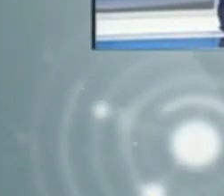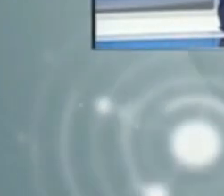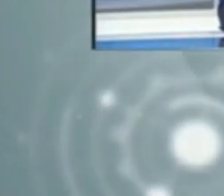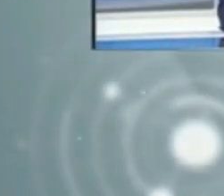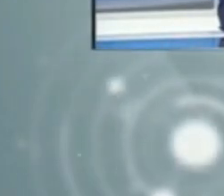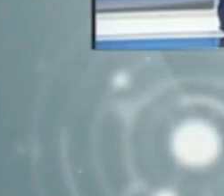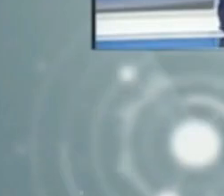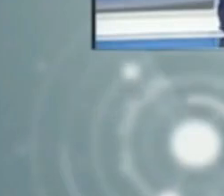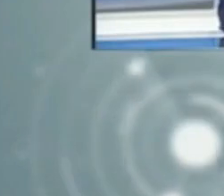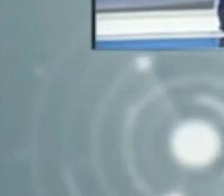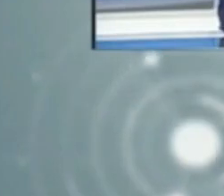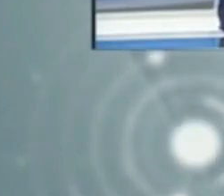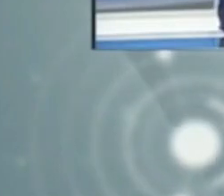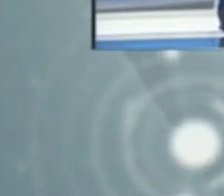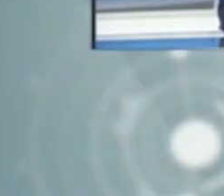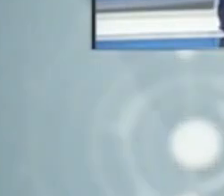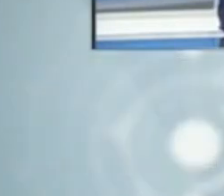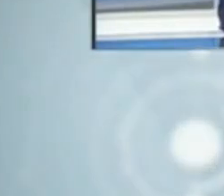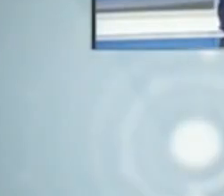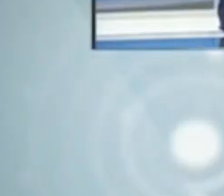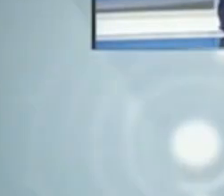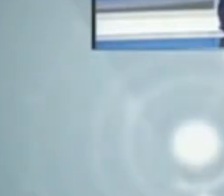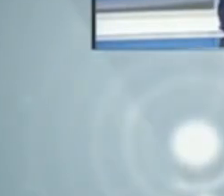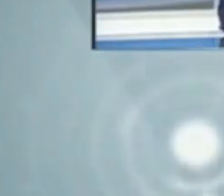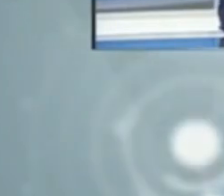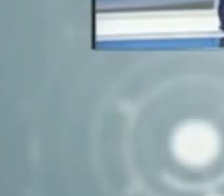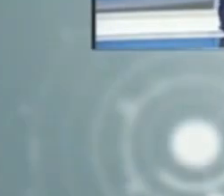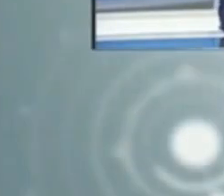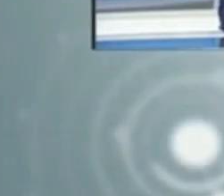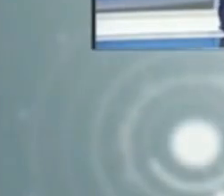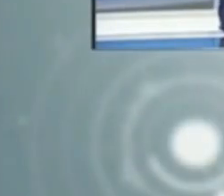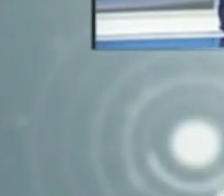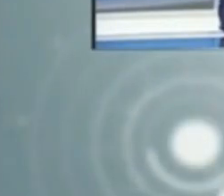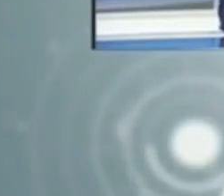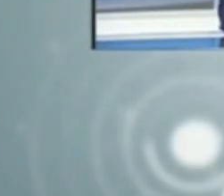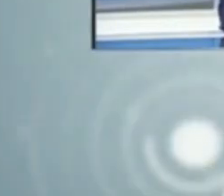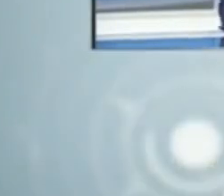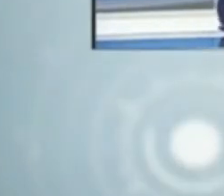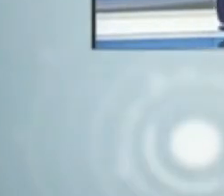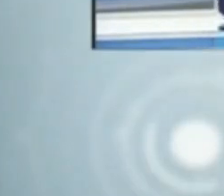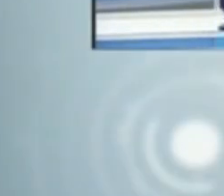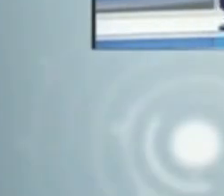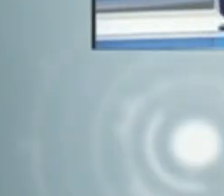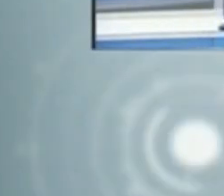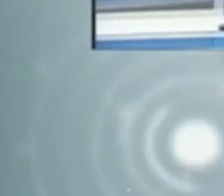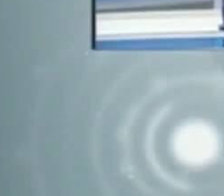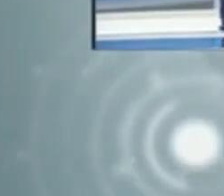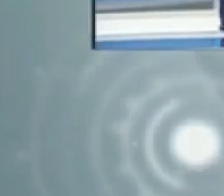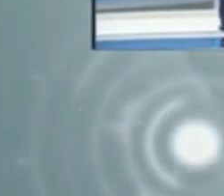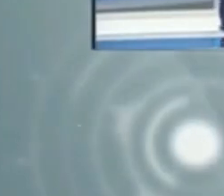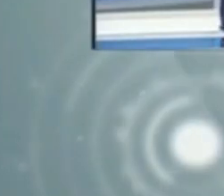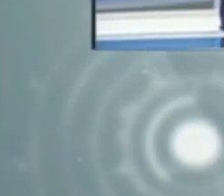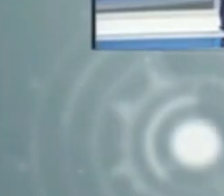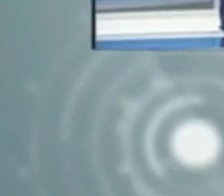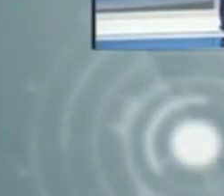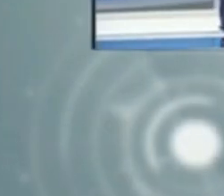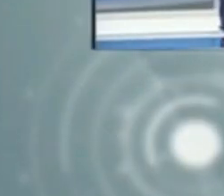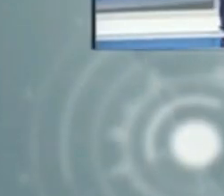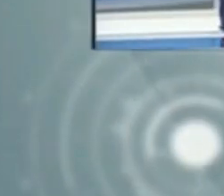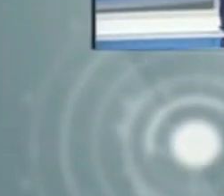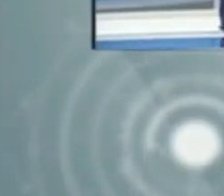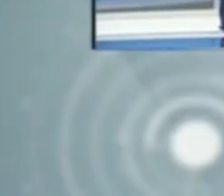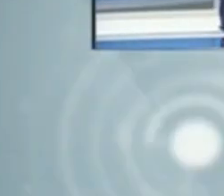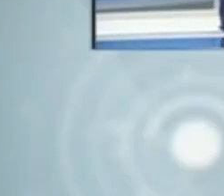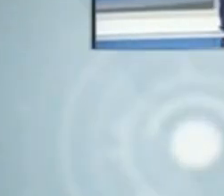وحولوا المنزل لإقامة لمطاعم ولبازارات. وطبعا أكيد يعني لما